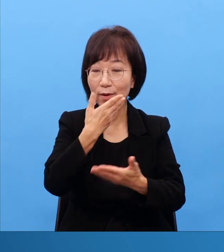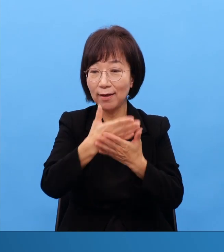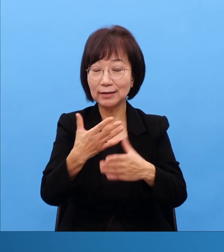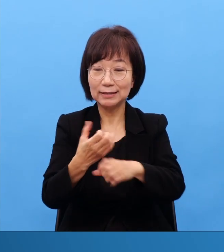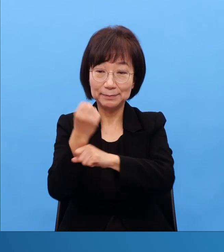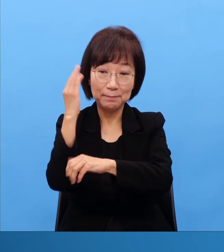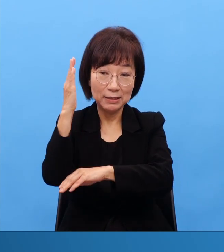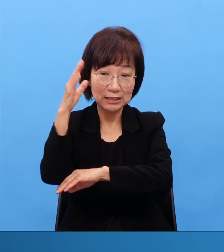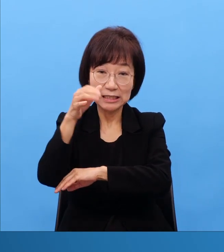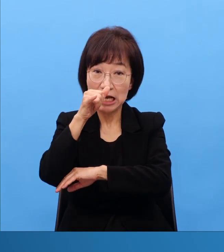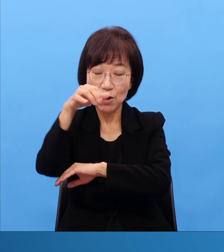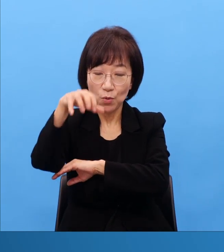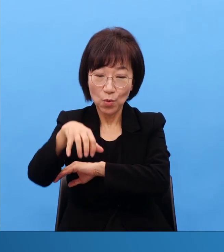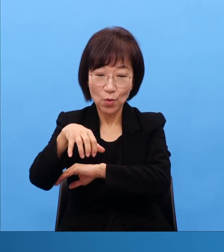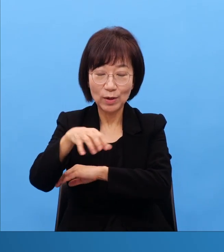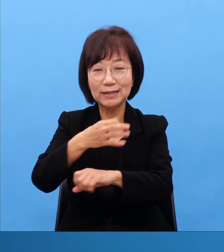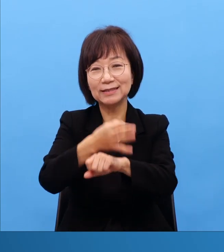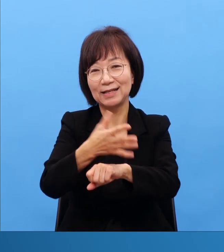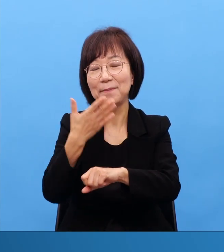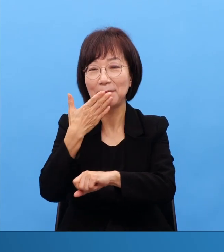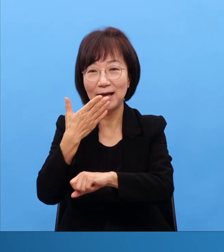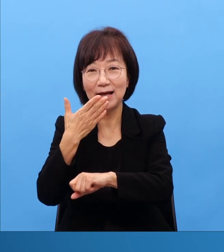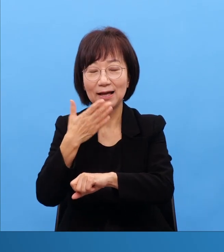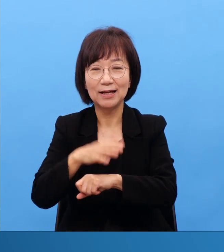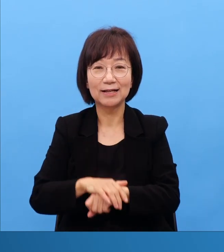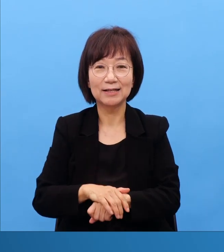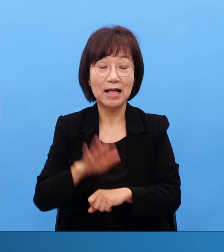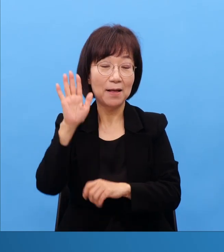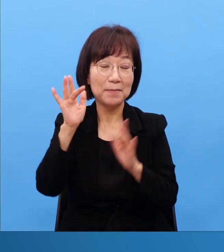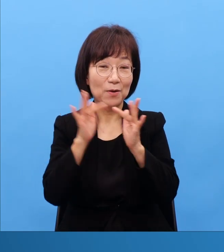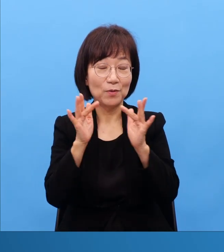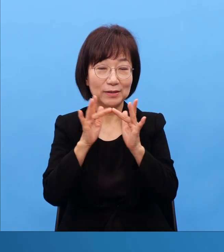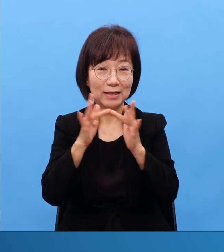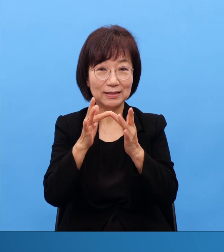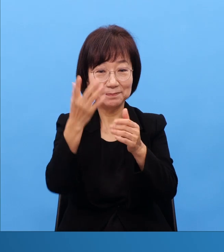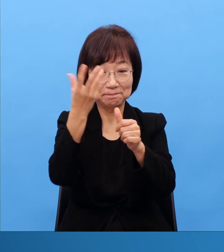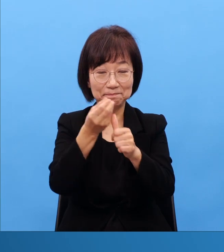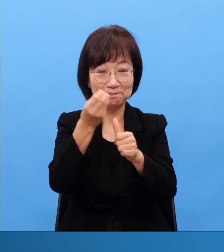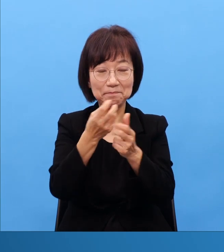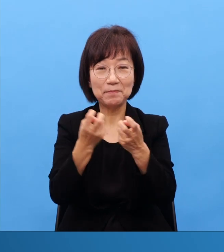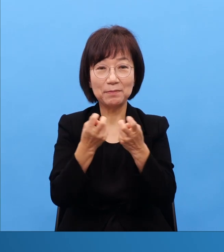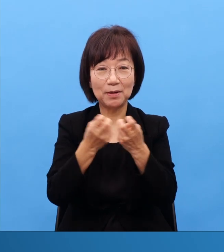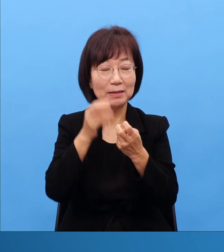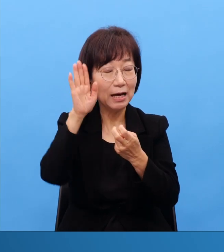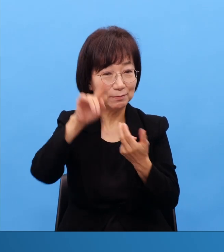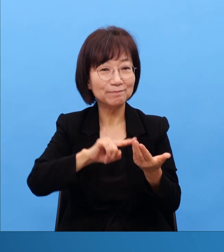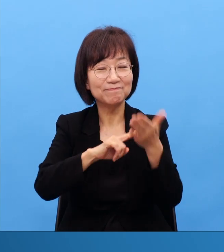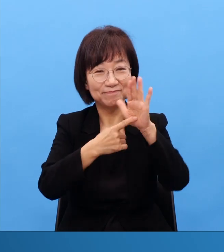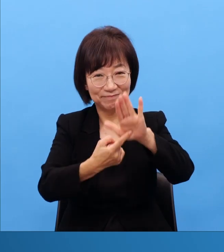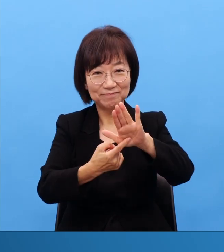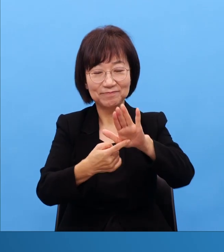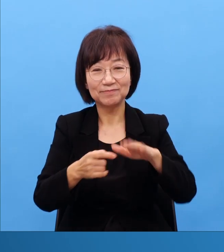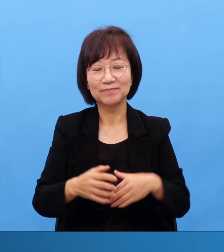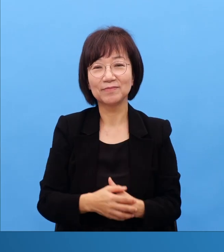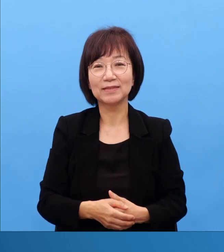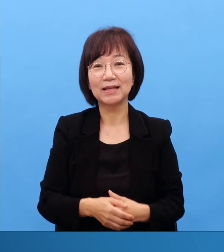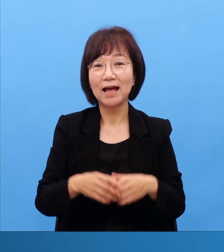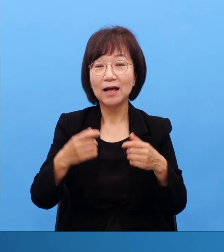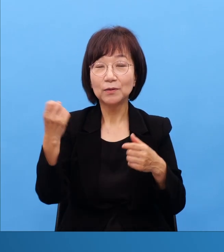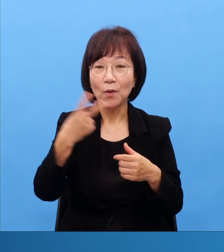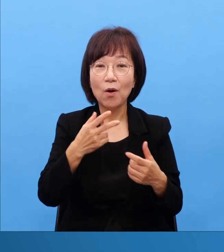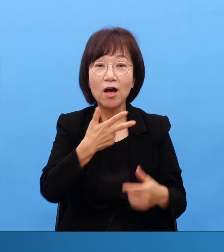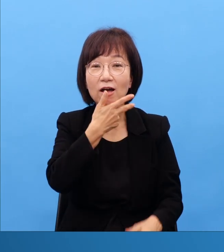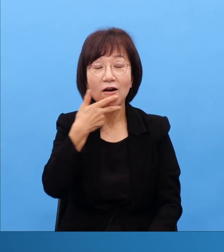구입이 가능하며 온라인 음원 사이트는 추후 공개됩니다. 이어서 항상 크리스마스의 영어 합창